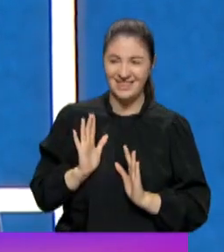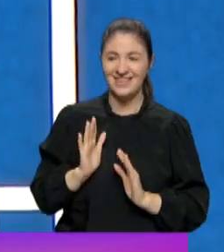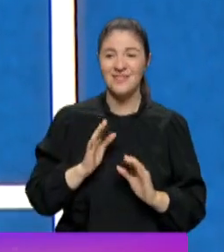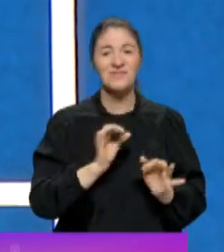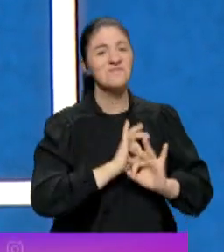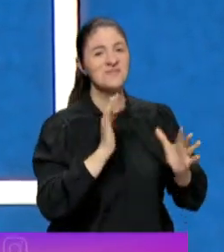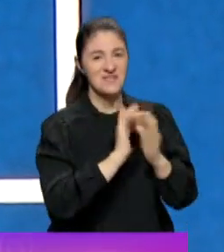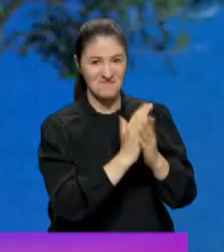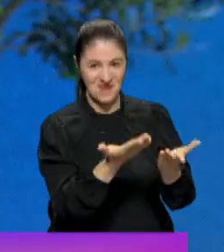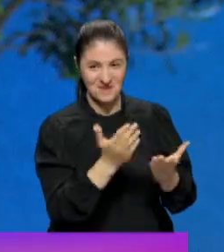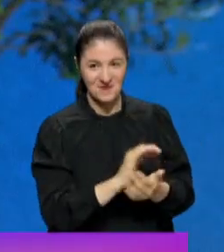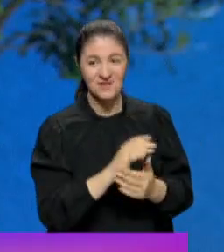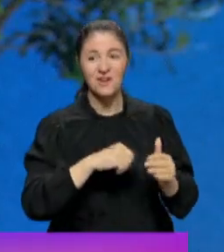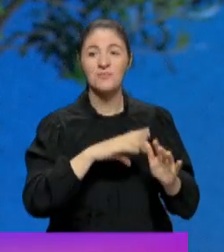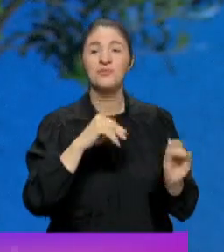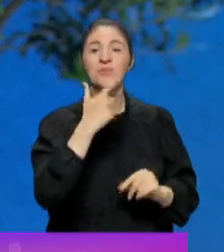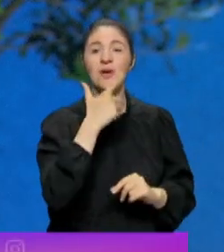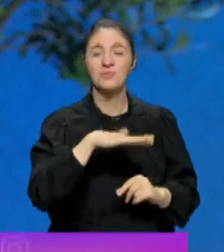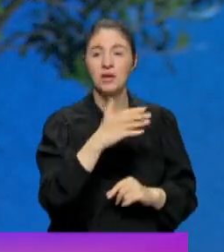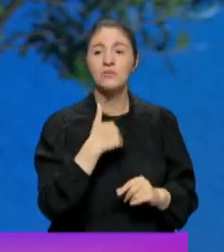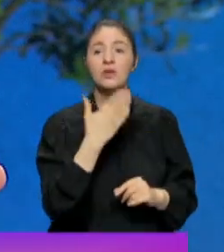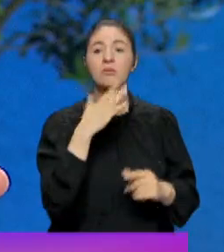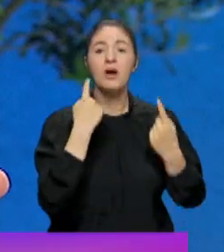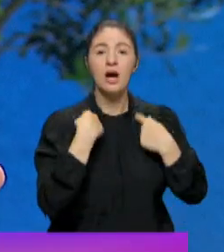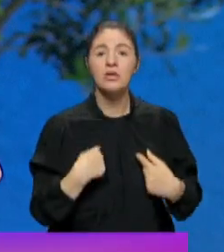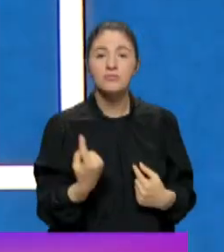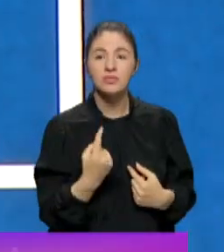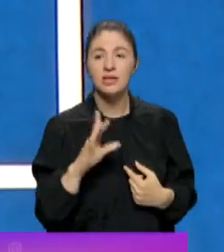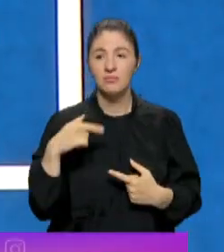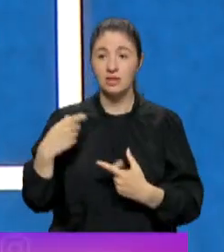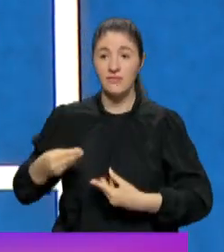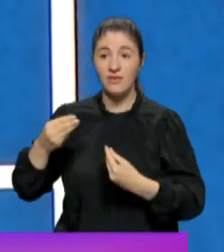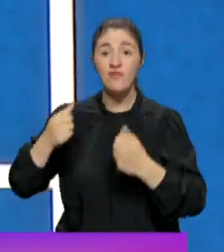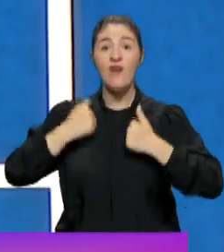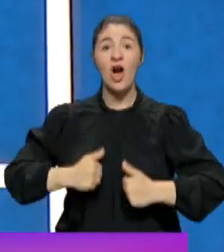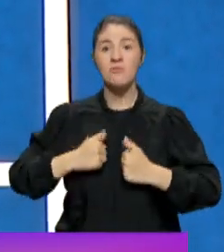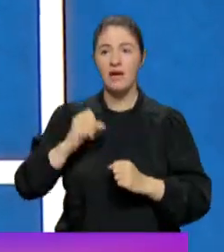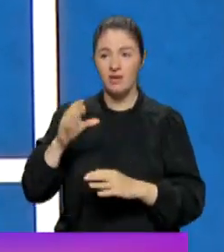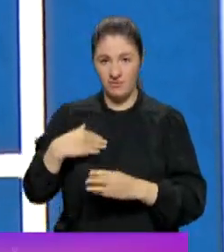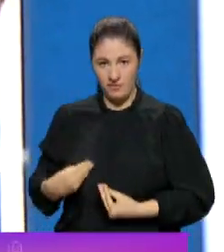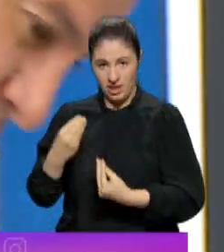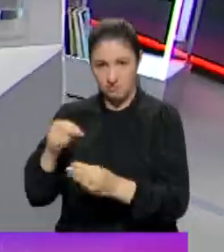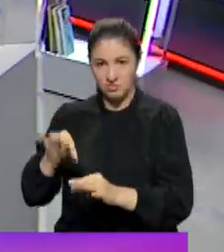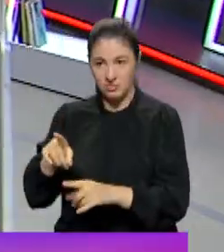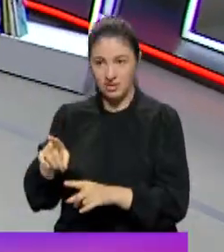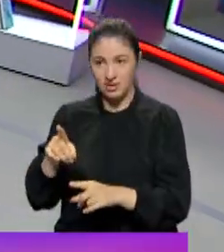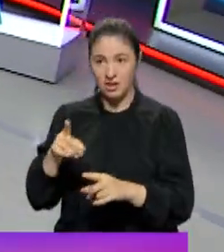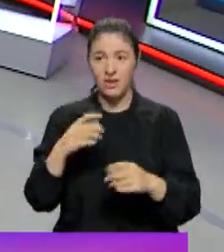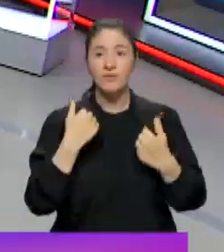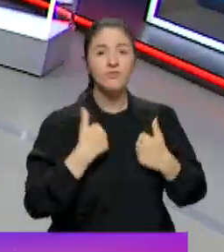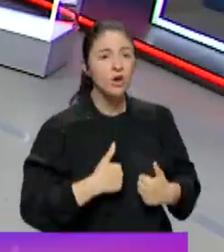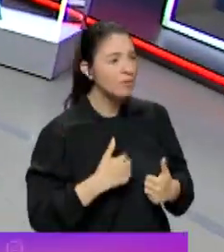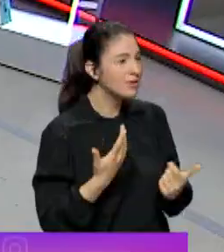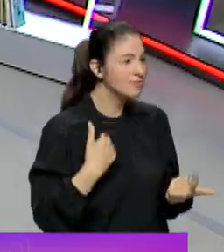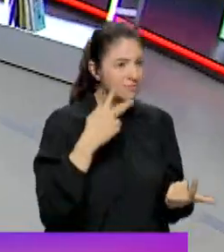olun. Tebrik ediyorum. Çok teşekkür ederim. Bodrum'u. Sağ olun. Bize yok mu atkı matkı bir şey? Size getirdim forma. Nerede? Geliyor mu şimdi? Formumuz. Var mı? Bir saniye.